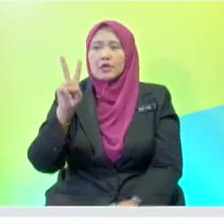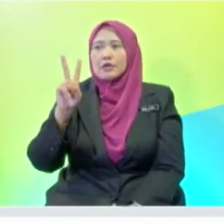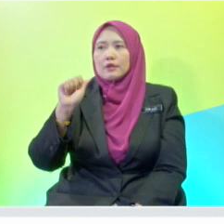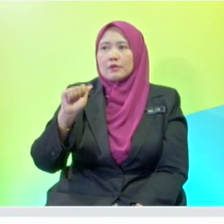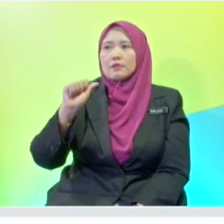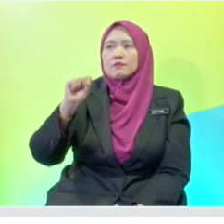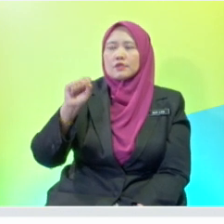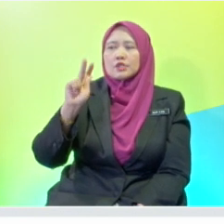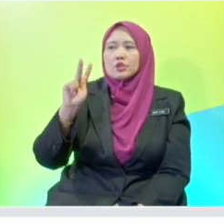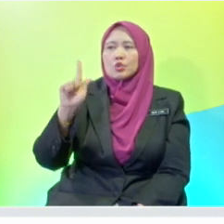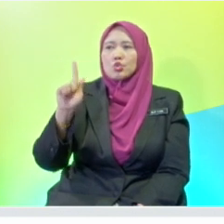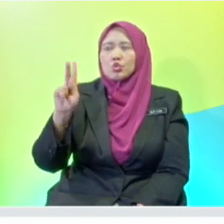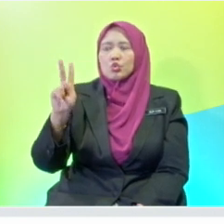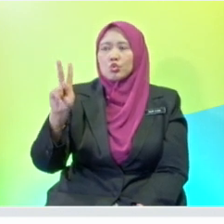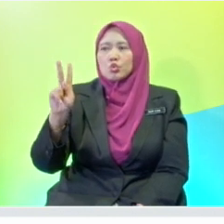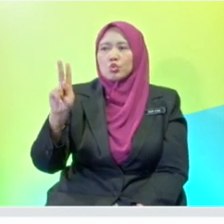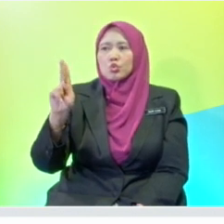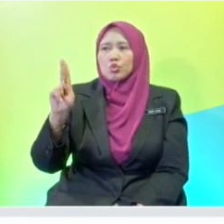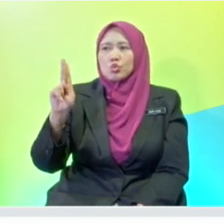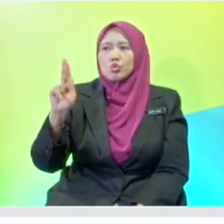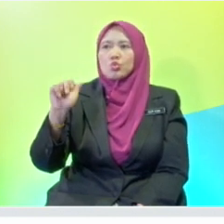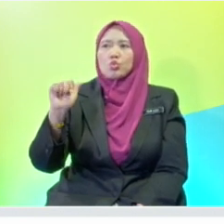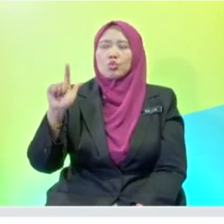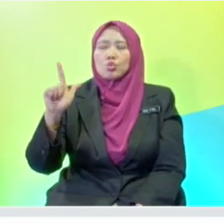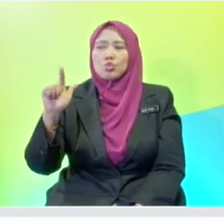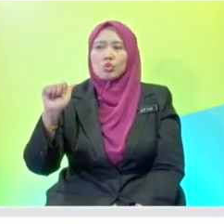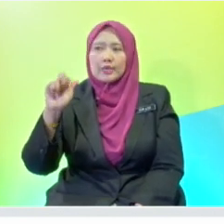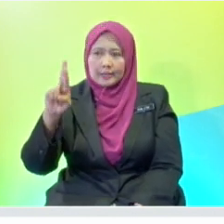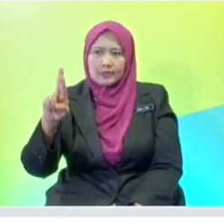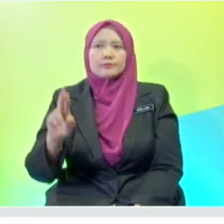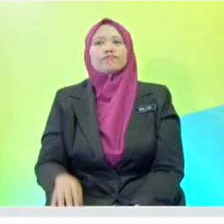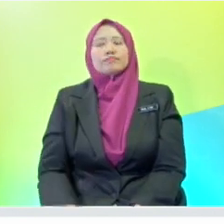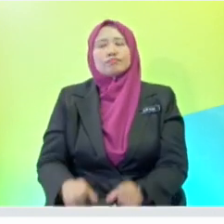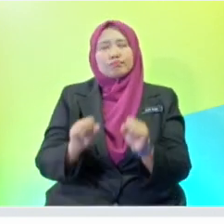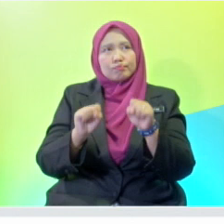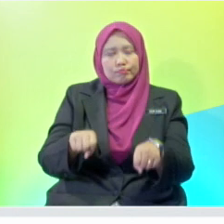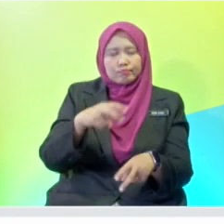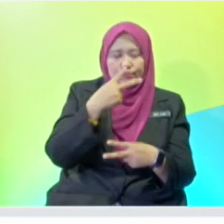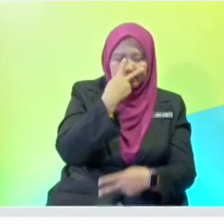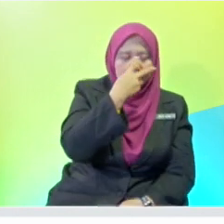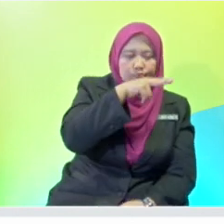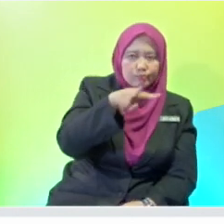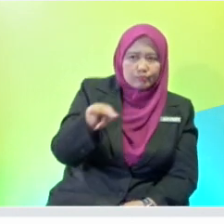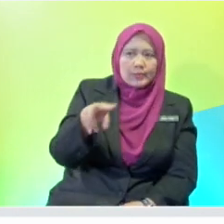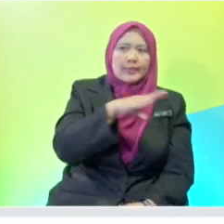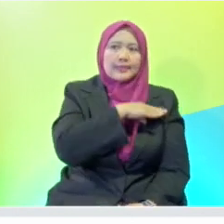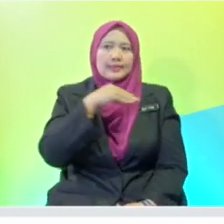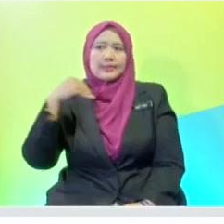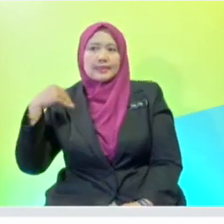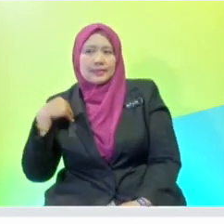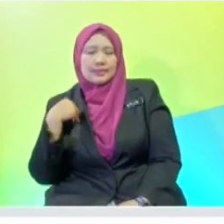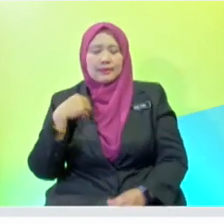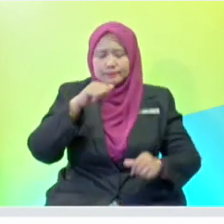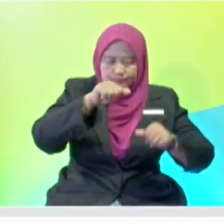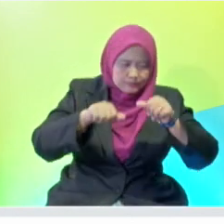menganalisis secara bertulis mungkin juga kita boleh datangkan activity di mana murid-muridnya dapat